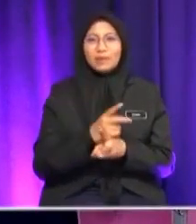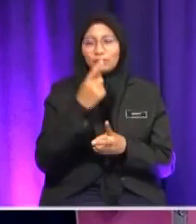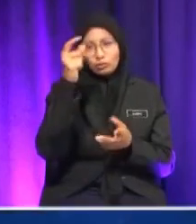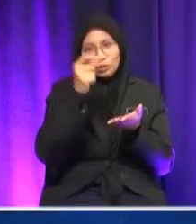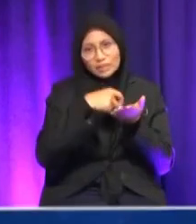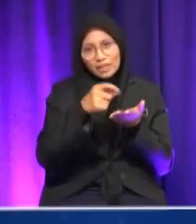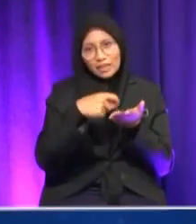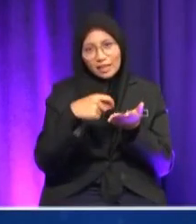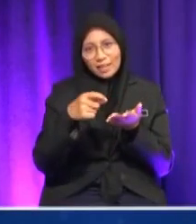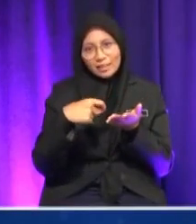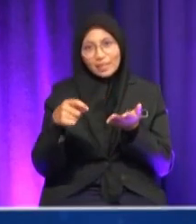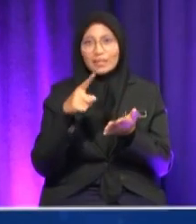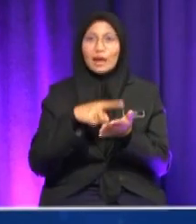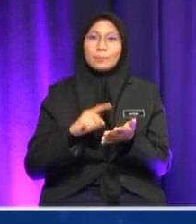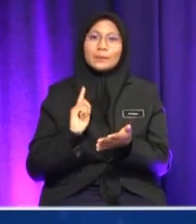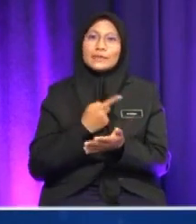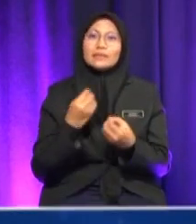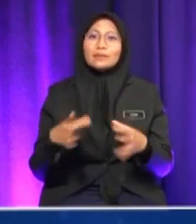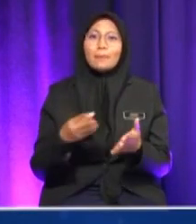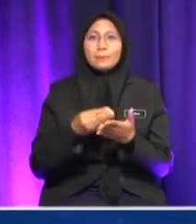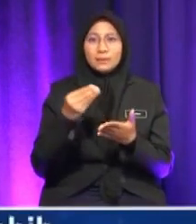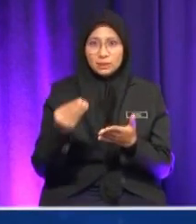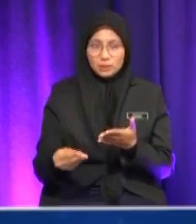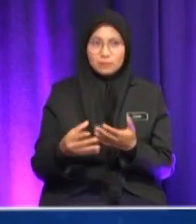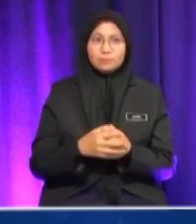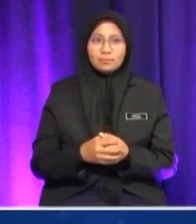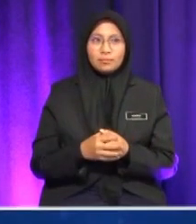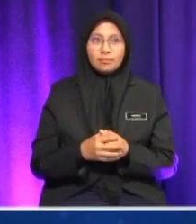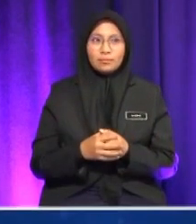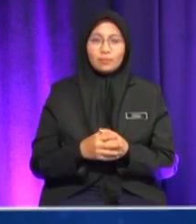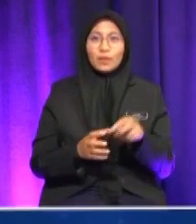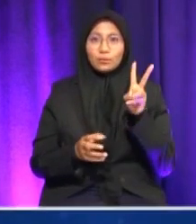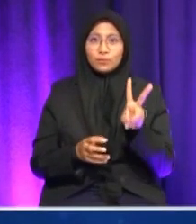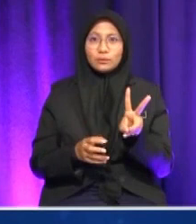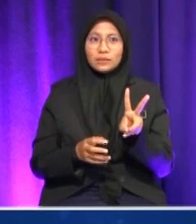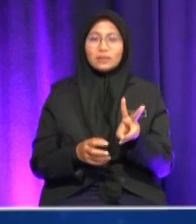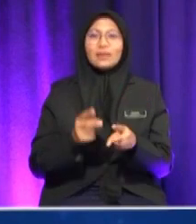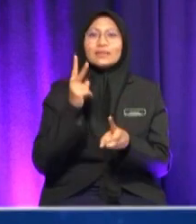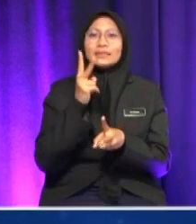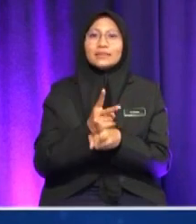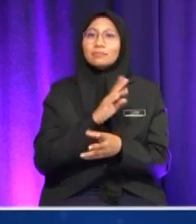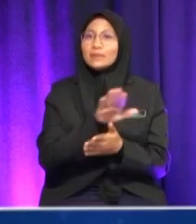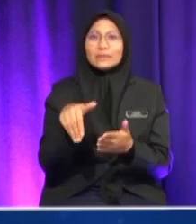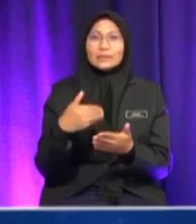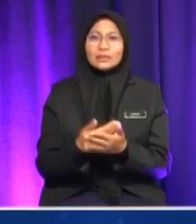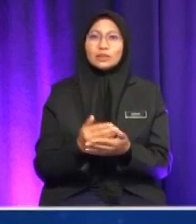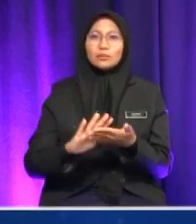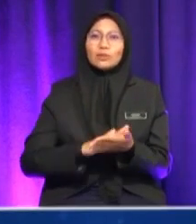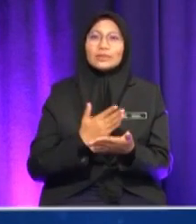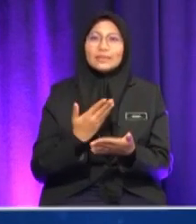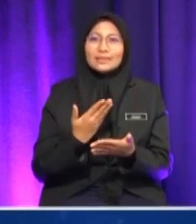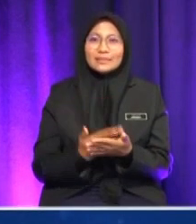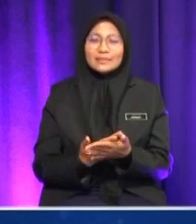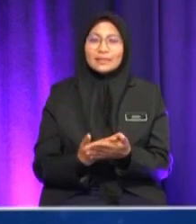mencatatkan semua perbelanjaan yang telah pun dibuat. Betul. Yang kedua pula, menyimpan semua resit pembayaran dengan